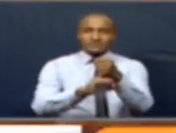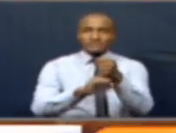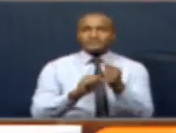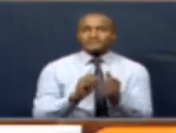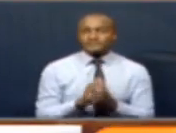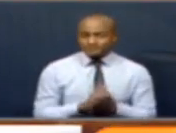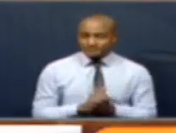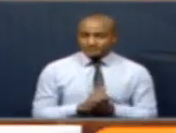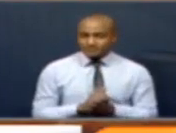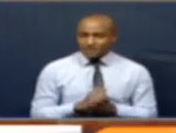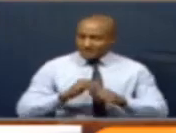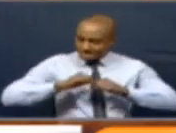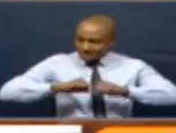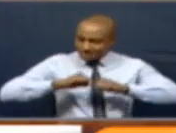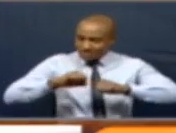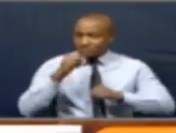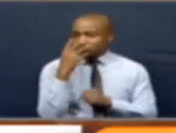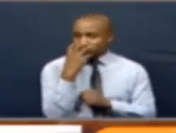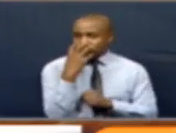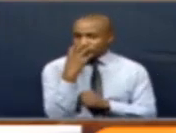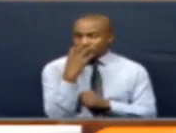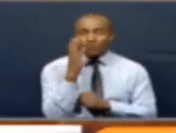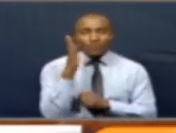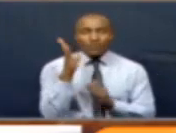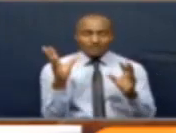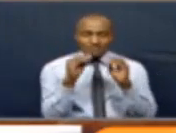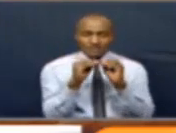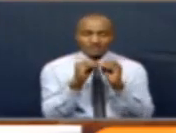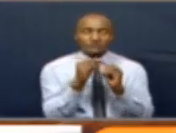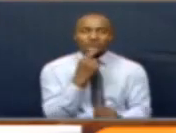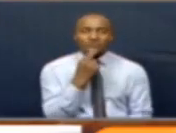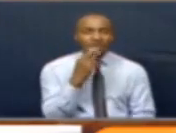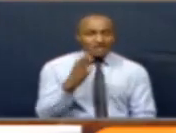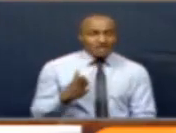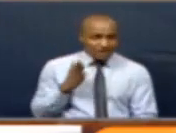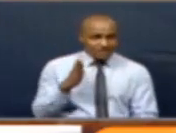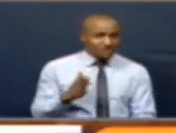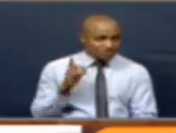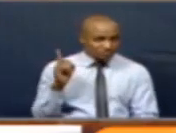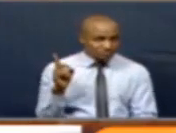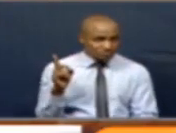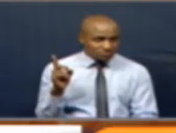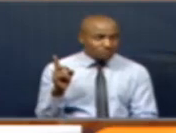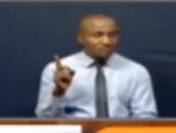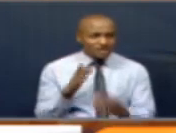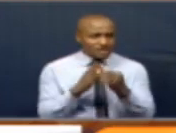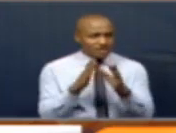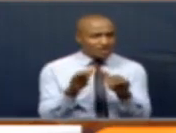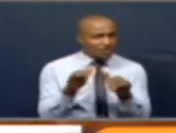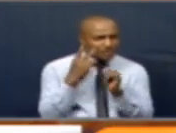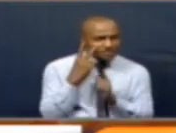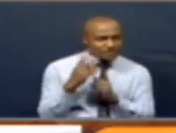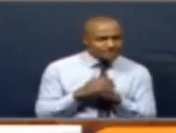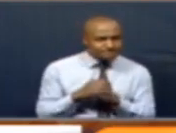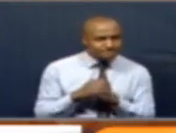wa chama cha chungwa wakipania kukutana siku ya Jumanne katika eneo la Naivasha, wafuasi wa chama hicho wanasubiri kuona mipangilio ya